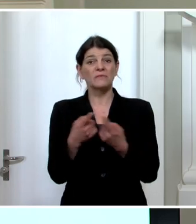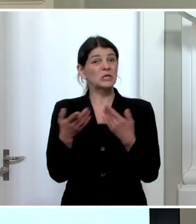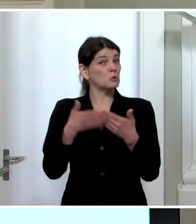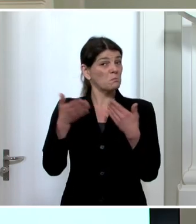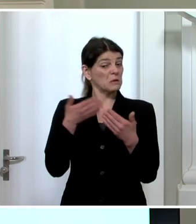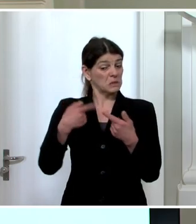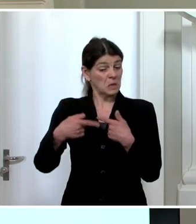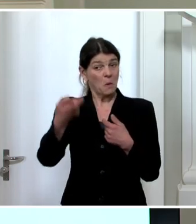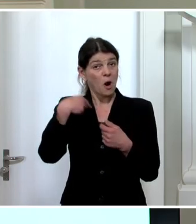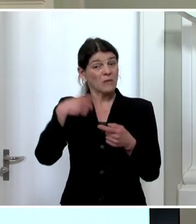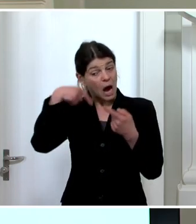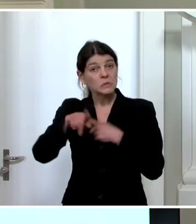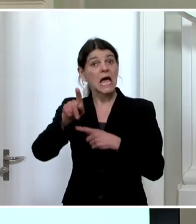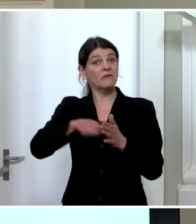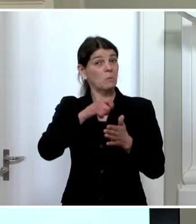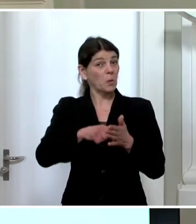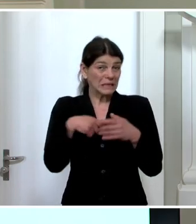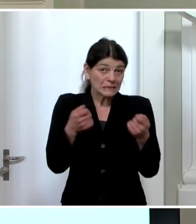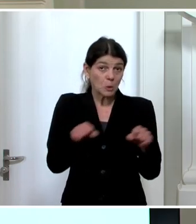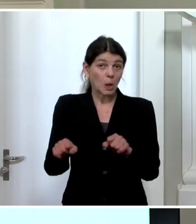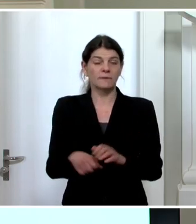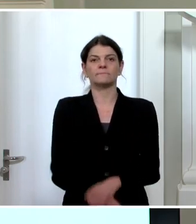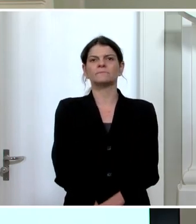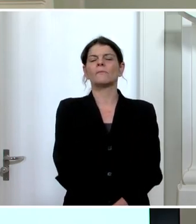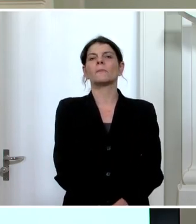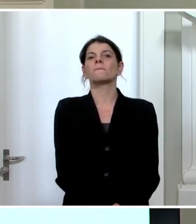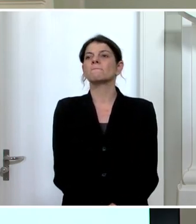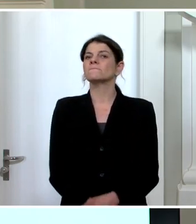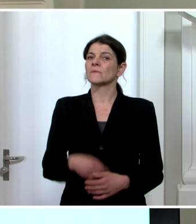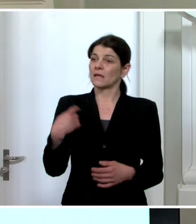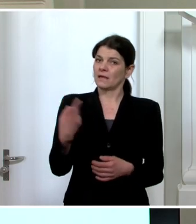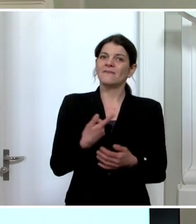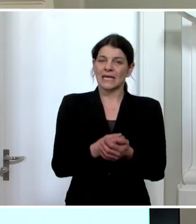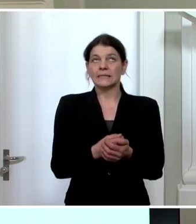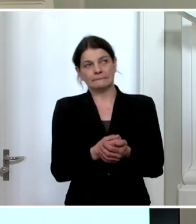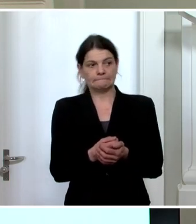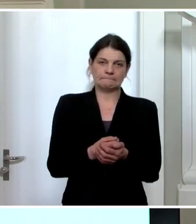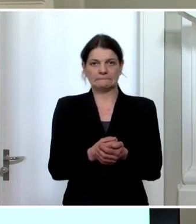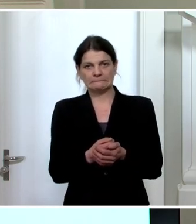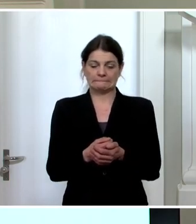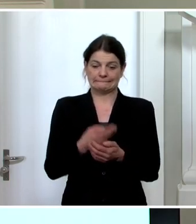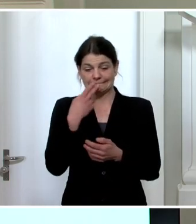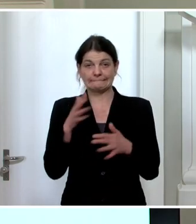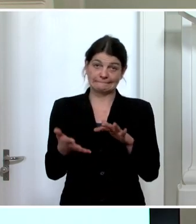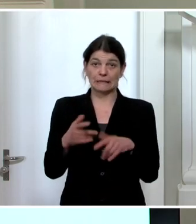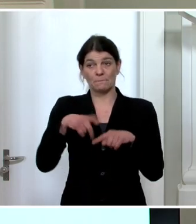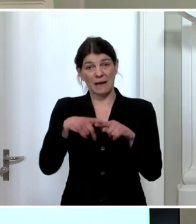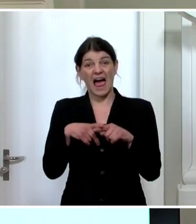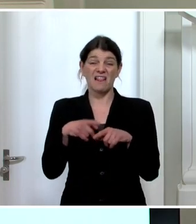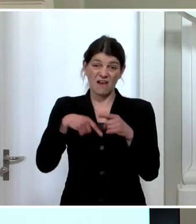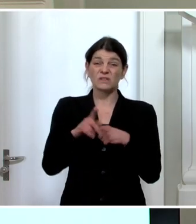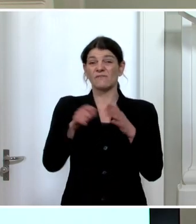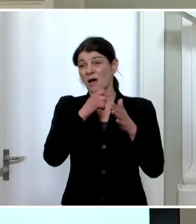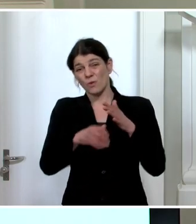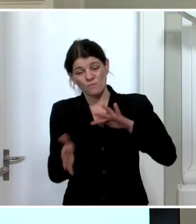Ausgangsverbot entscheidet? Also wir sind sehr nahe an einem Ausgangsverbot. Das hat auch der Bundesrat